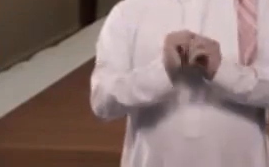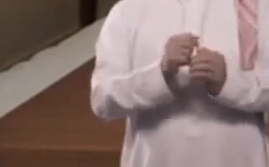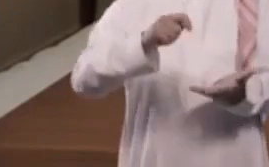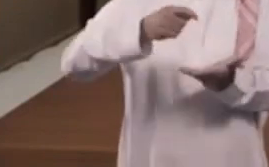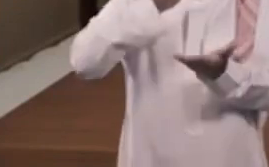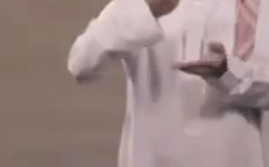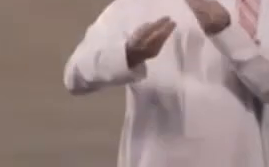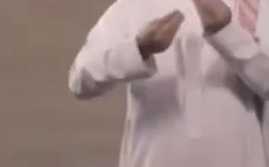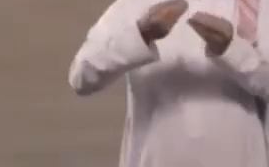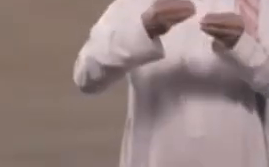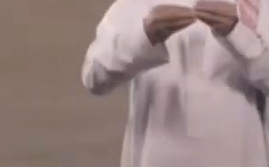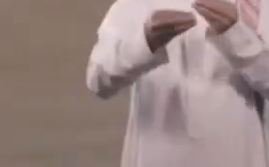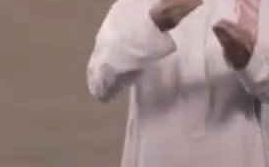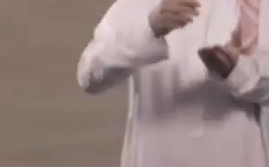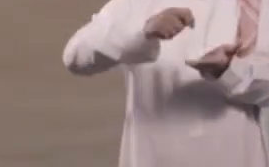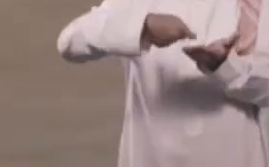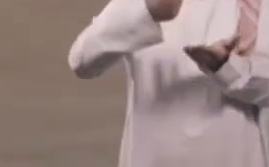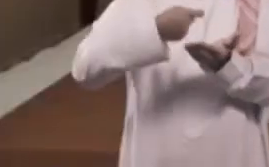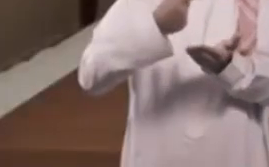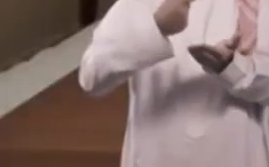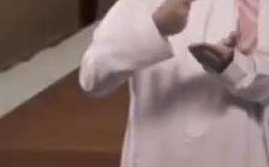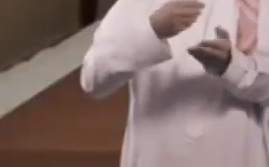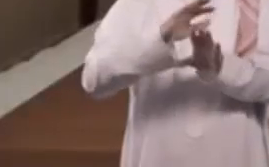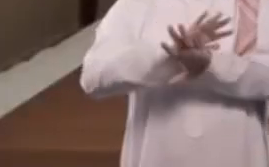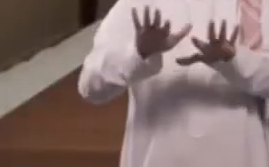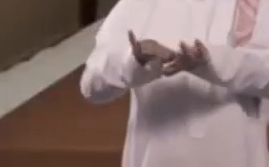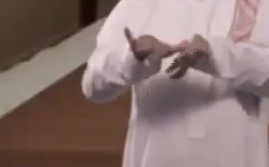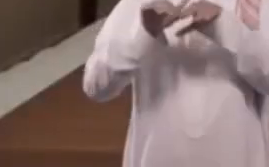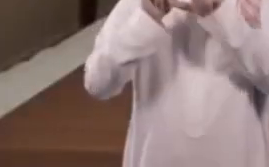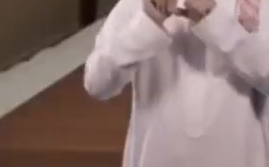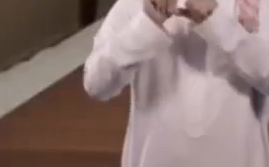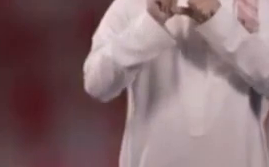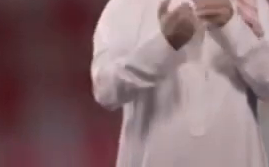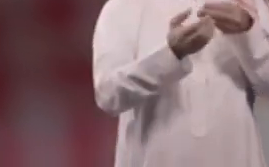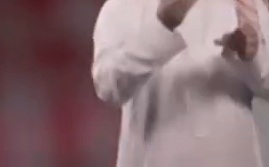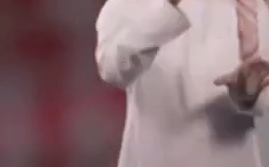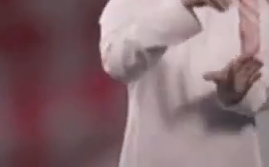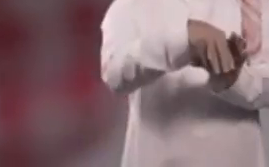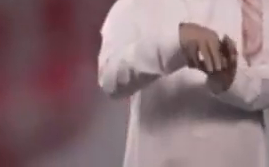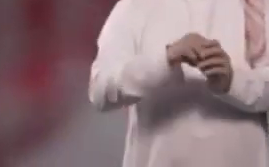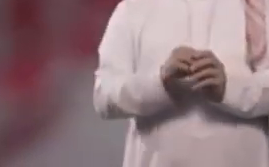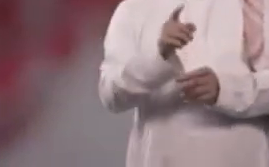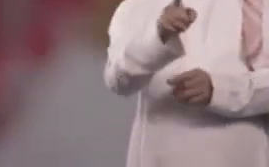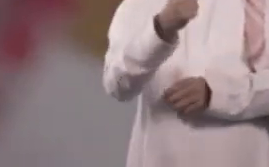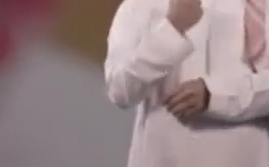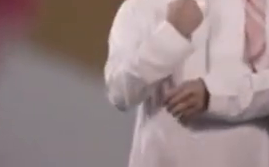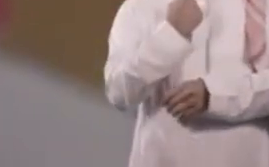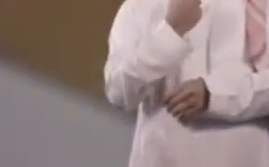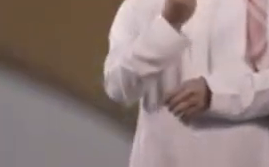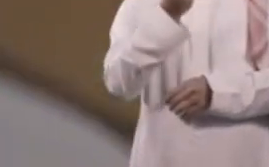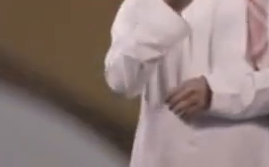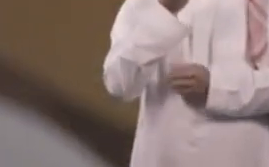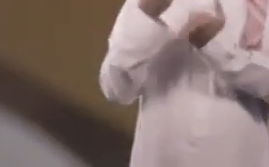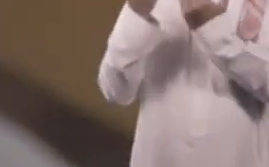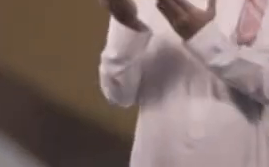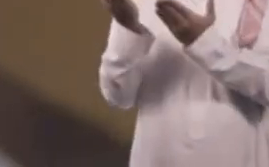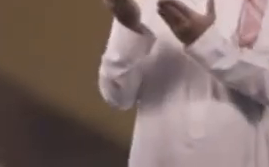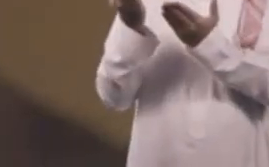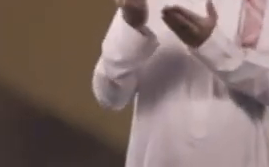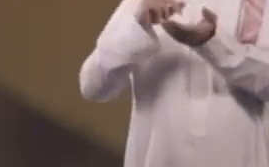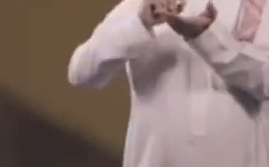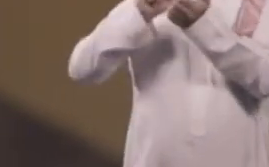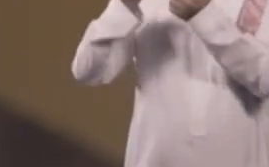تأكل في الصحون المجهزة لاستخدام المرة الواحدة بحيث تتخلص منها مباشرة بعد الأكل. وإذا احتجت أي شيء من الخارج يجب